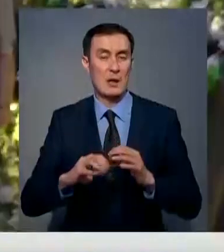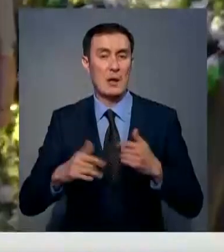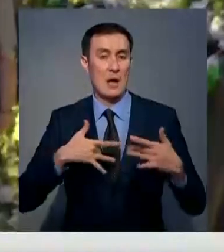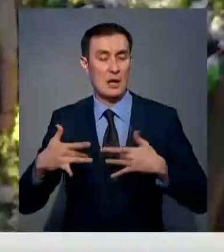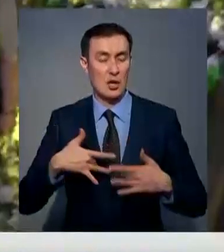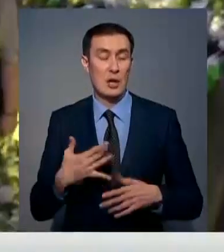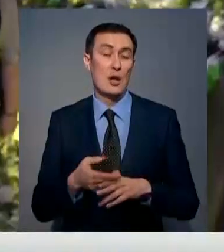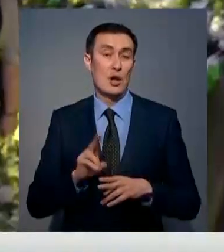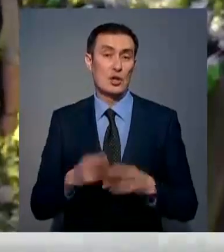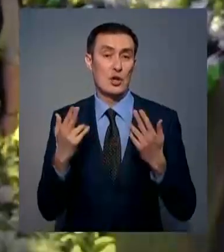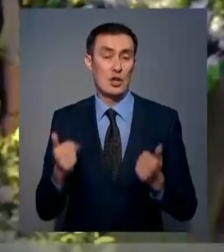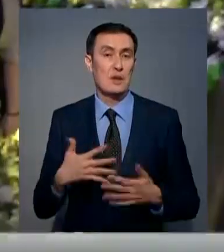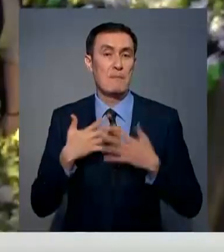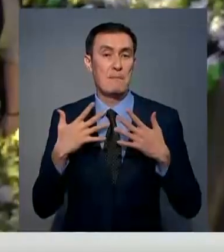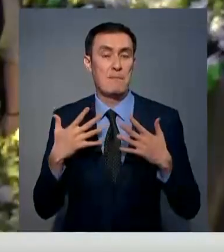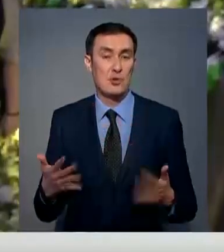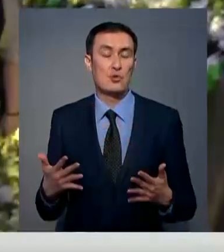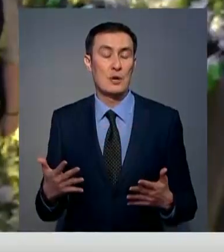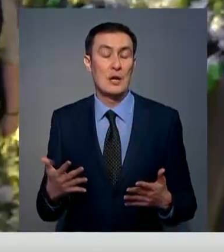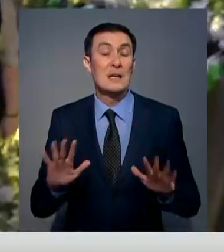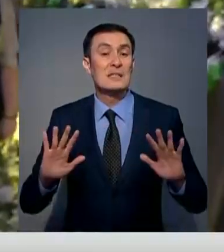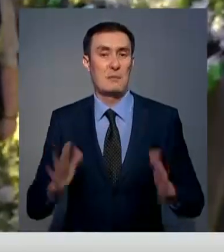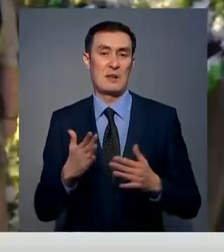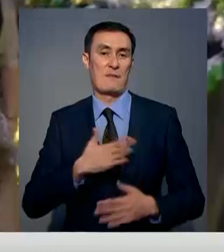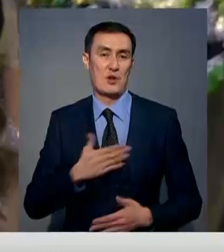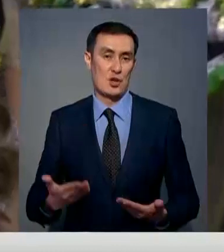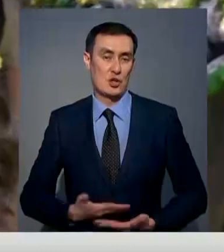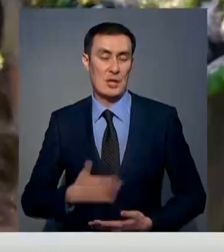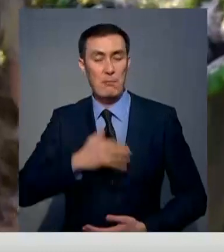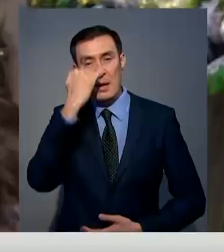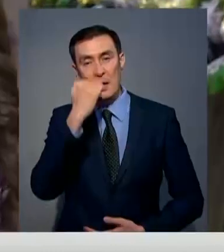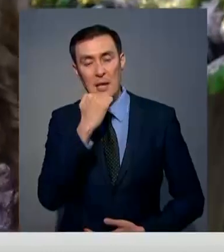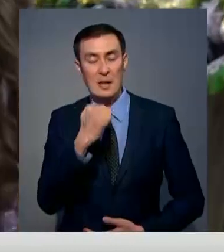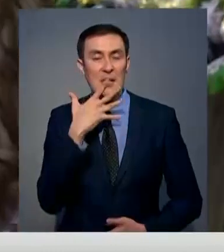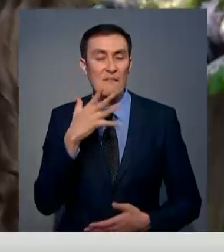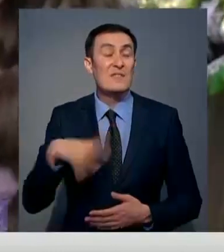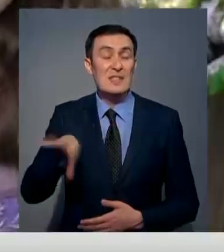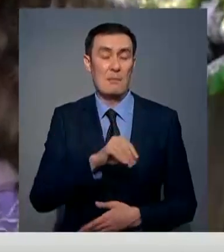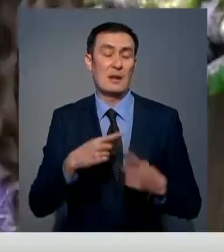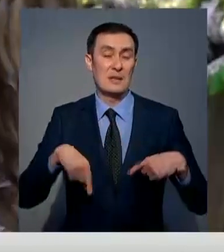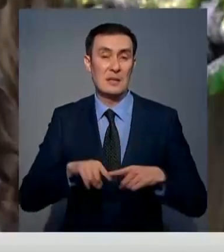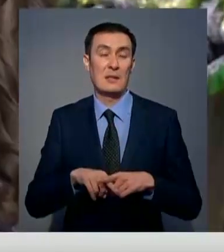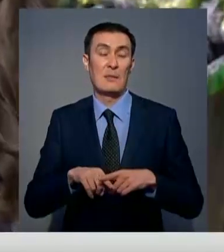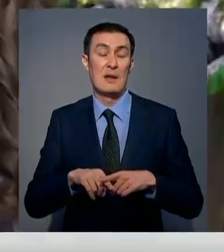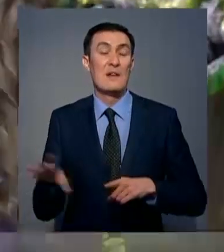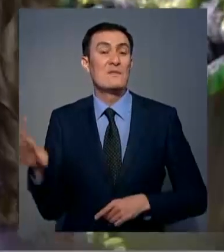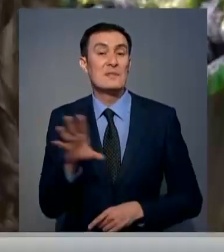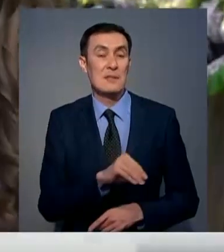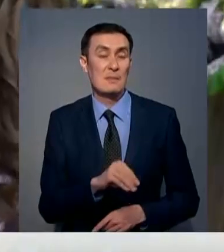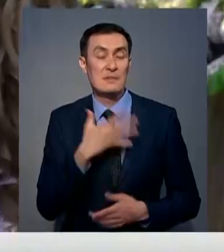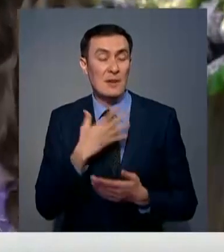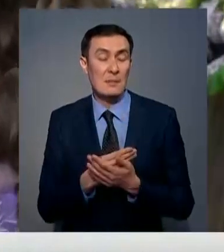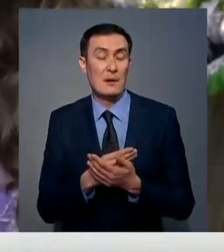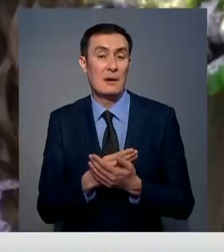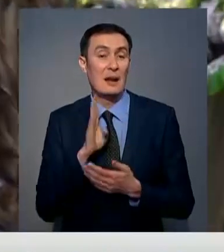Это, конечно, большое событие в моей жизни. Я благодарна всем организаторам, всем родителям